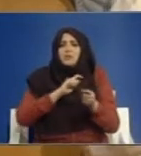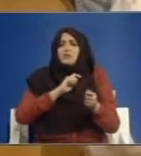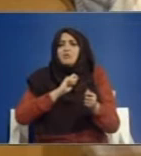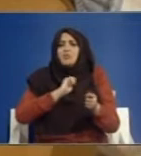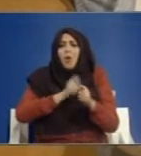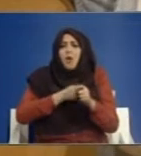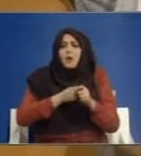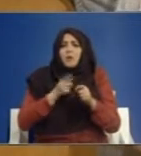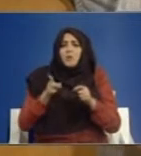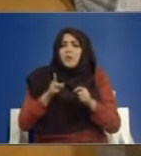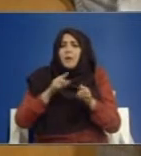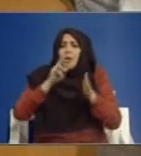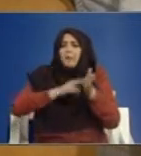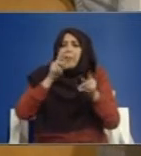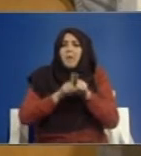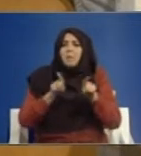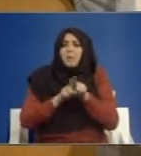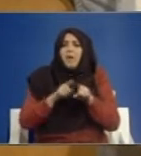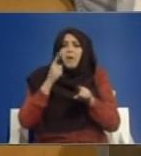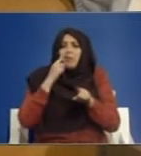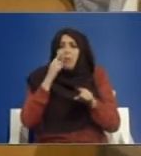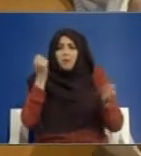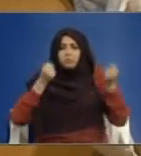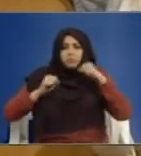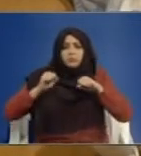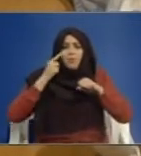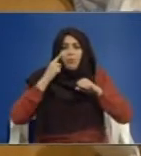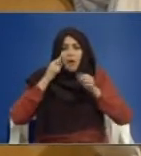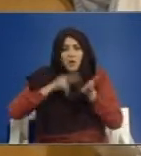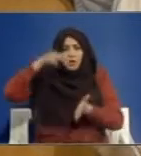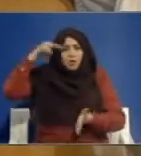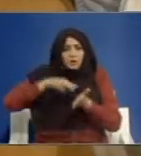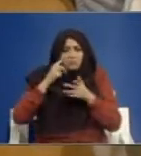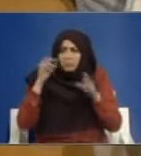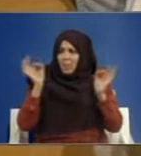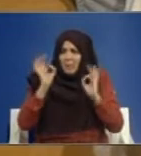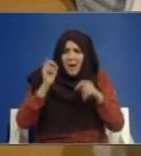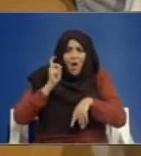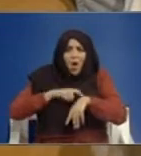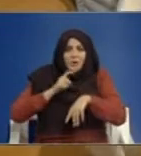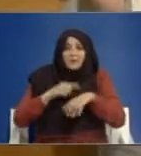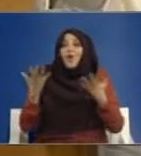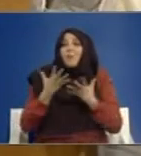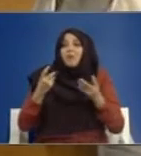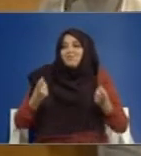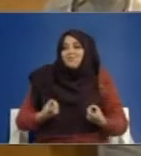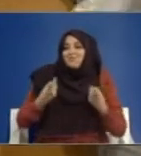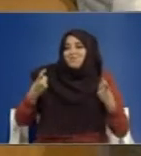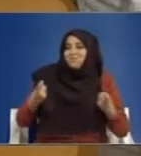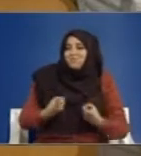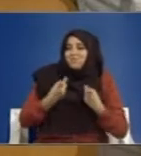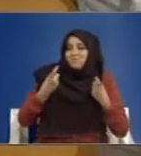هذه الحركه تشعر بها باللي ما عندوش العظام مثلا في الجيمناستيك وغيرها. صح. منين جات هذيك؟ هذيك